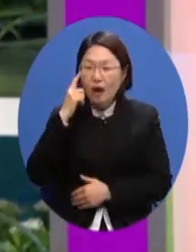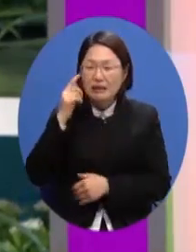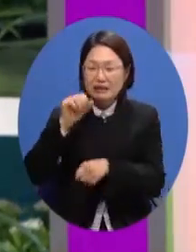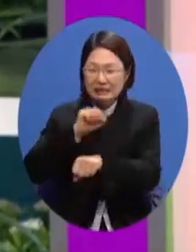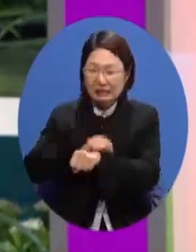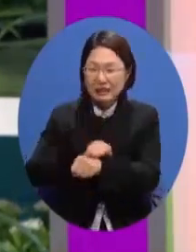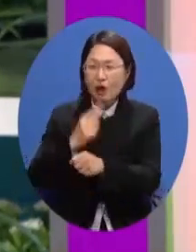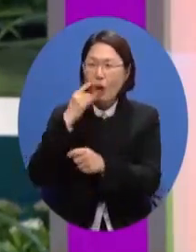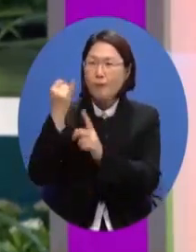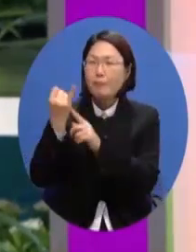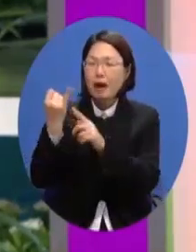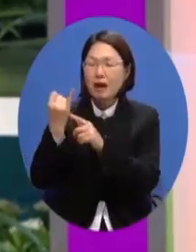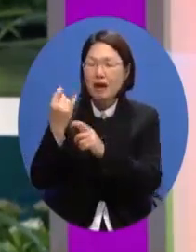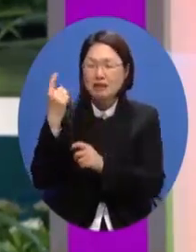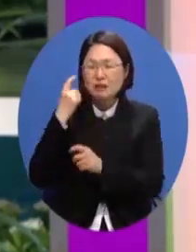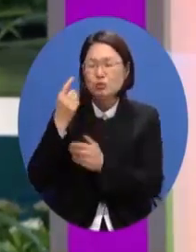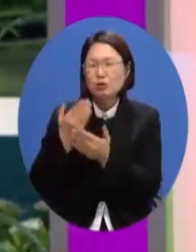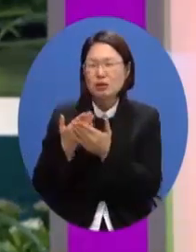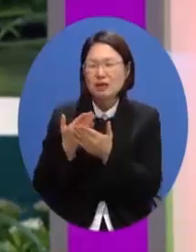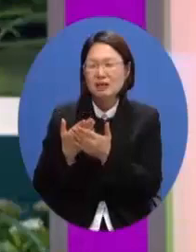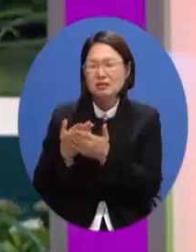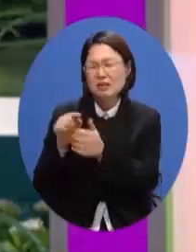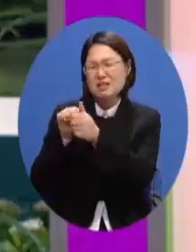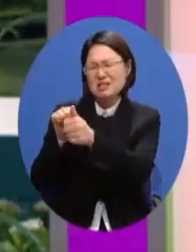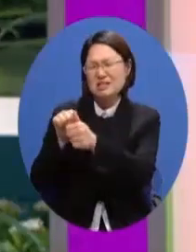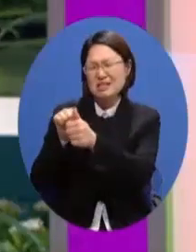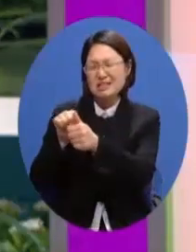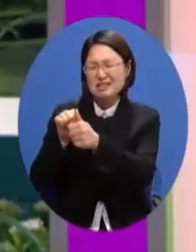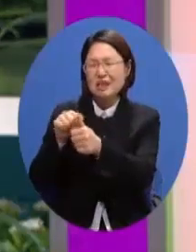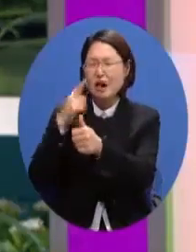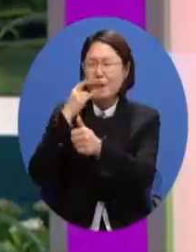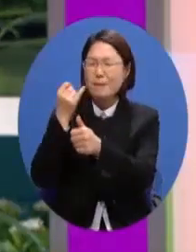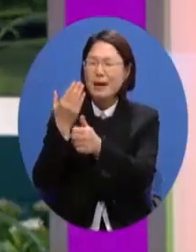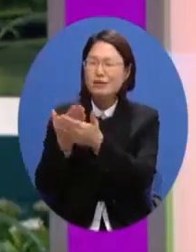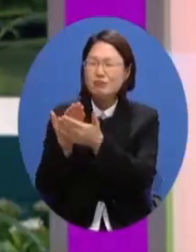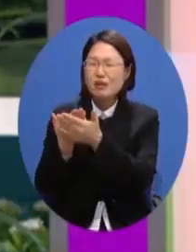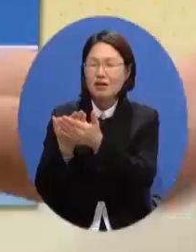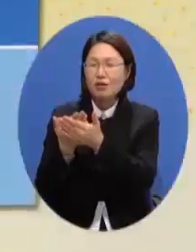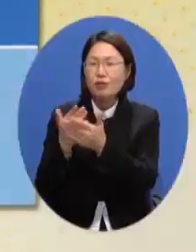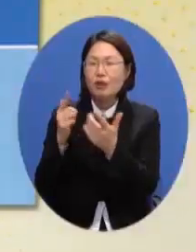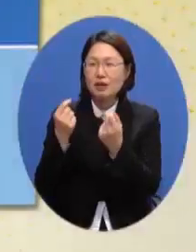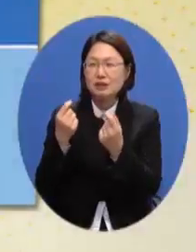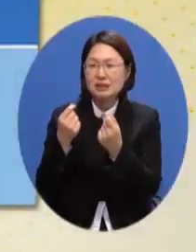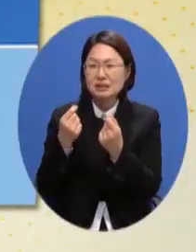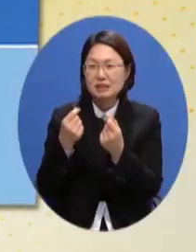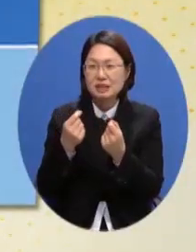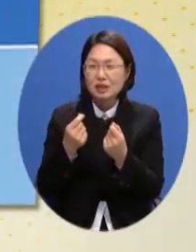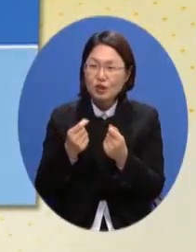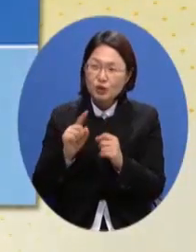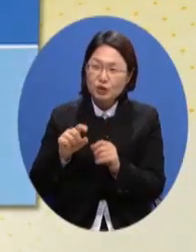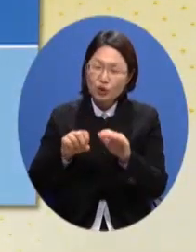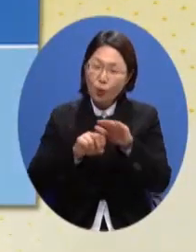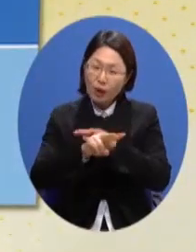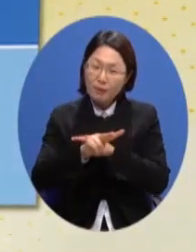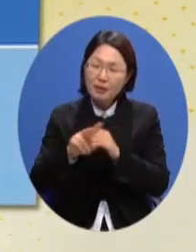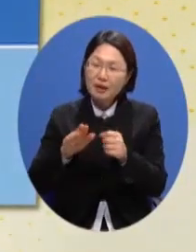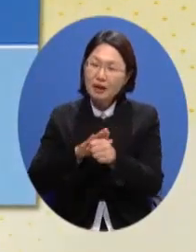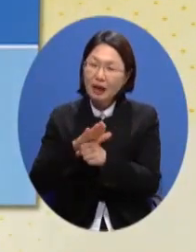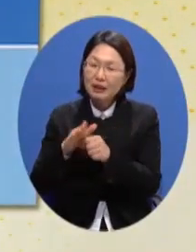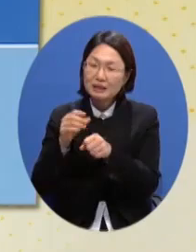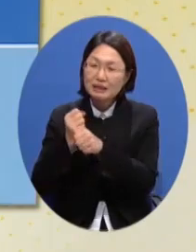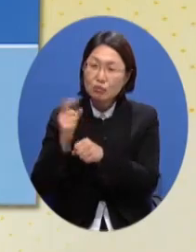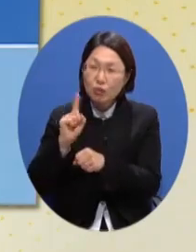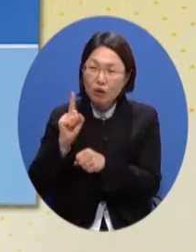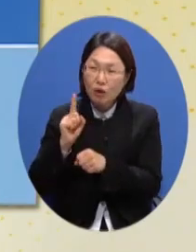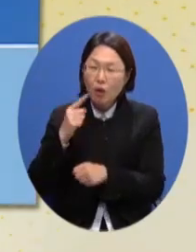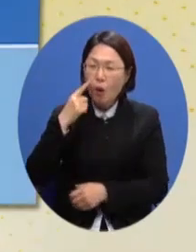되는데 안 들어주니까 매달리면서 엄마 이거 해달라고 하는 게 되는 거예요. 반면 회피 애착은 뭐냐? 엄마